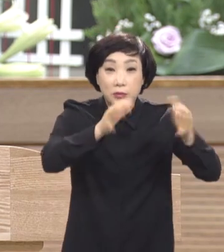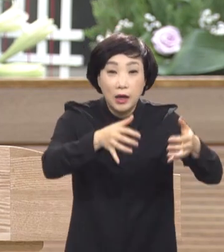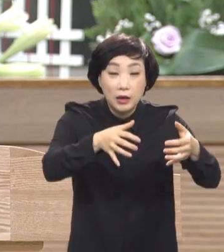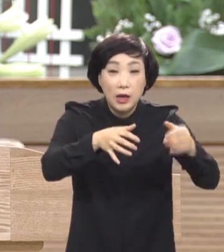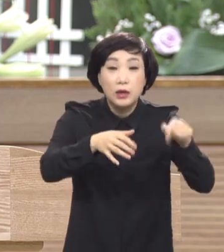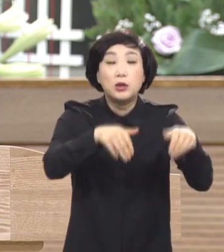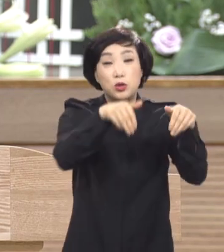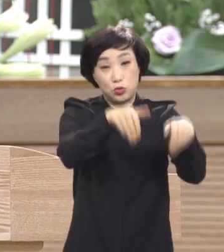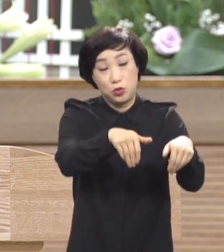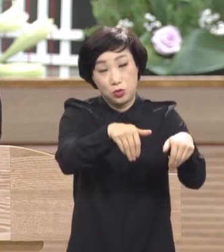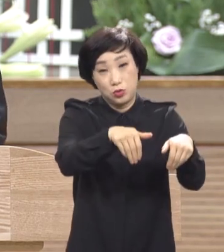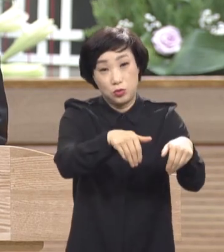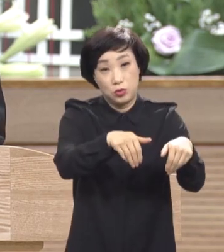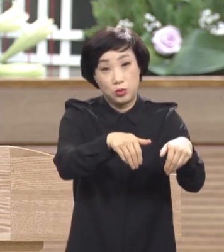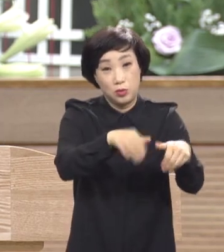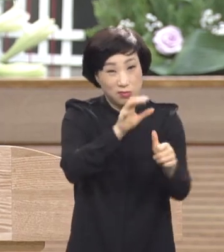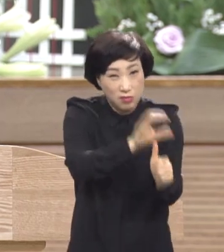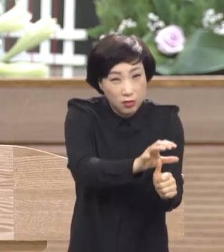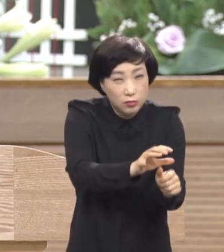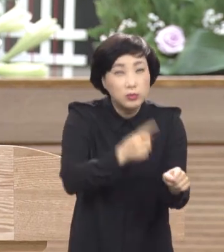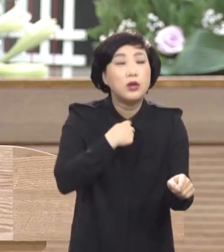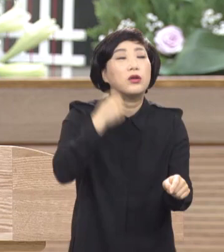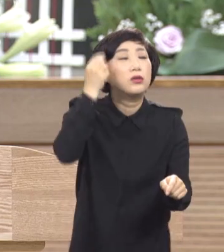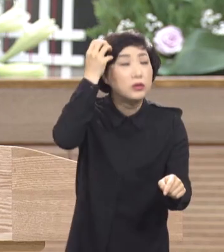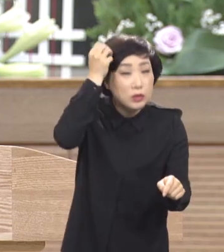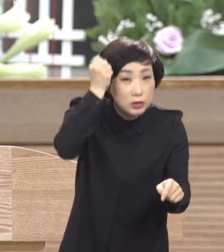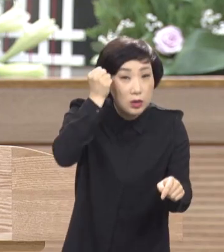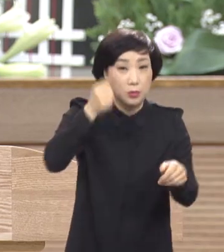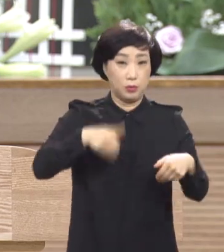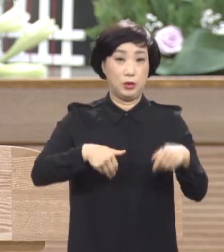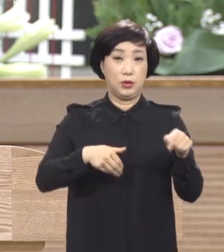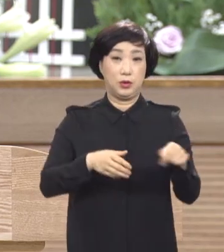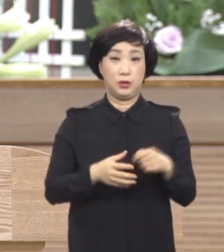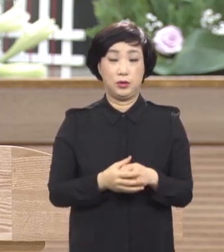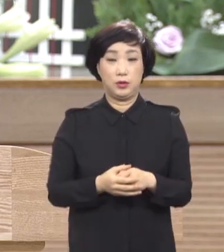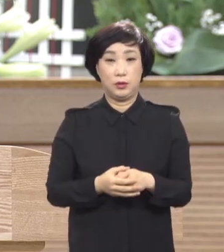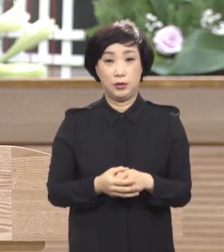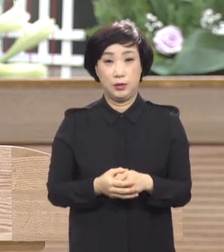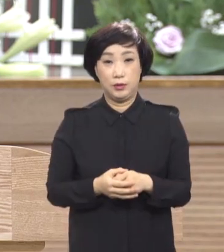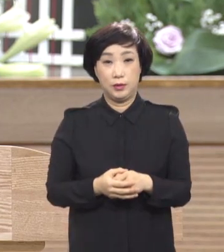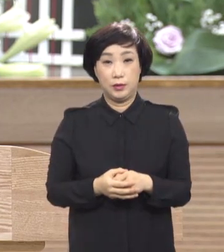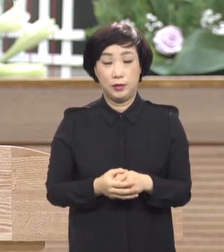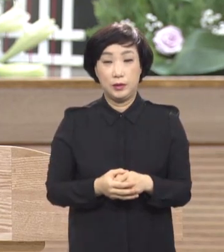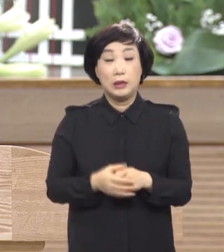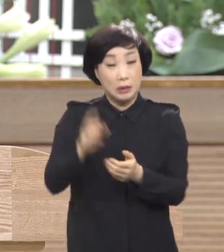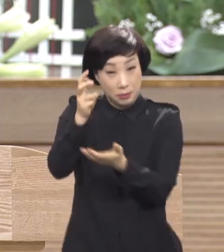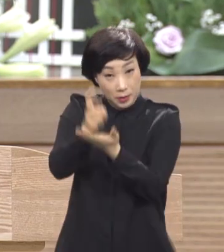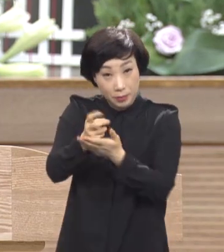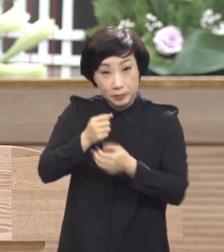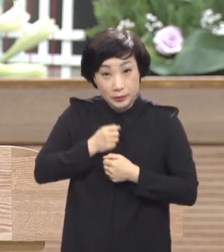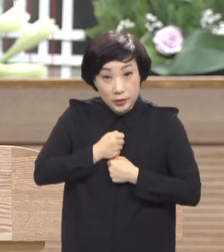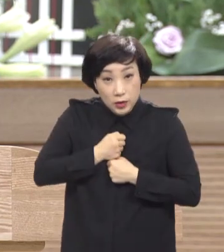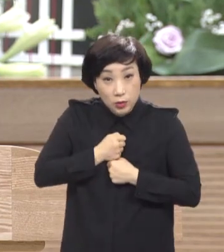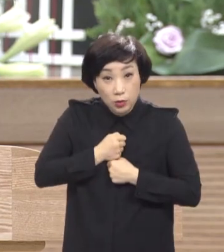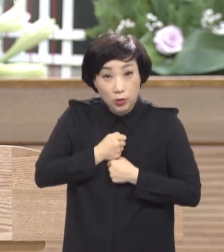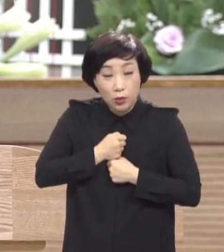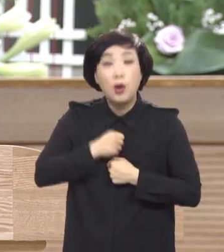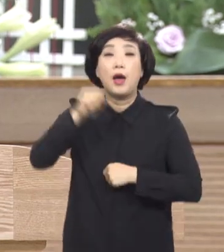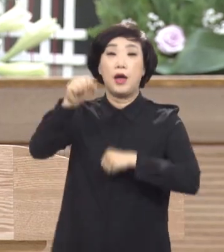종디였던 것을 기억하고 이 주례를 지켜